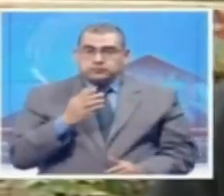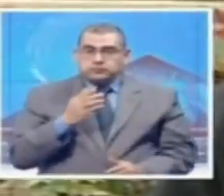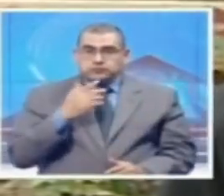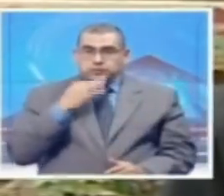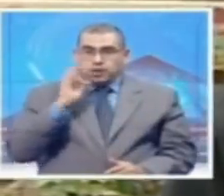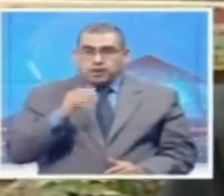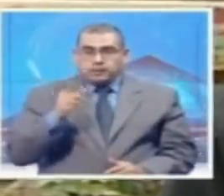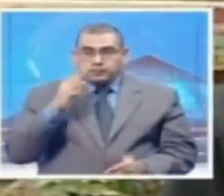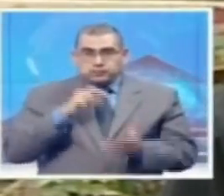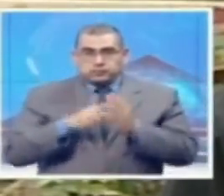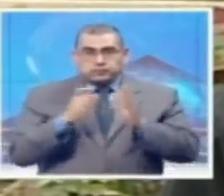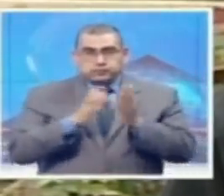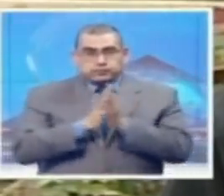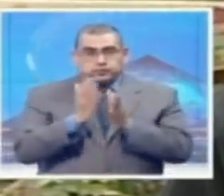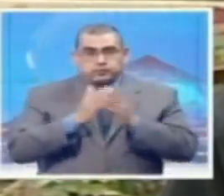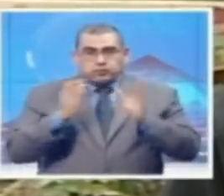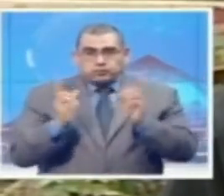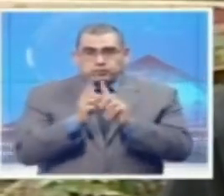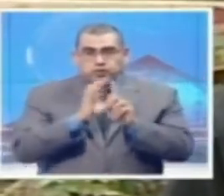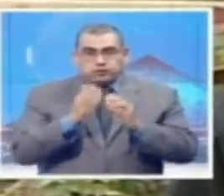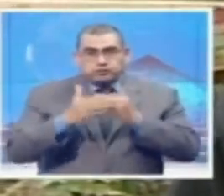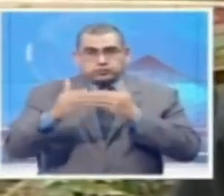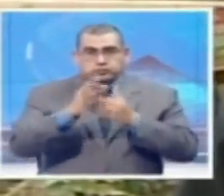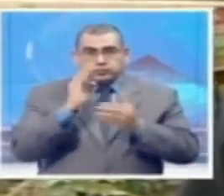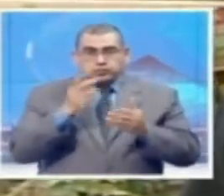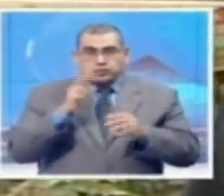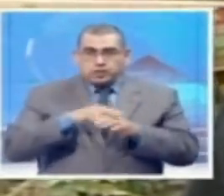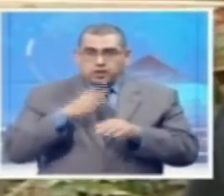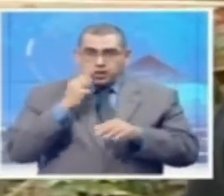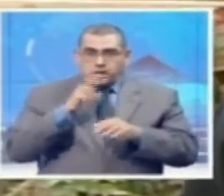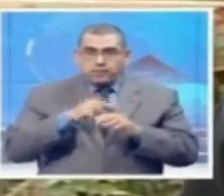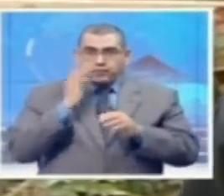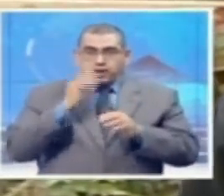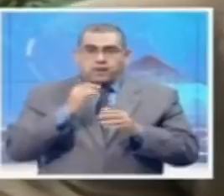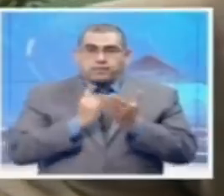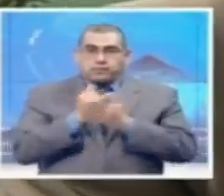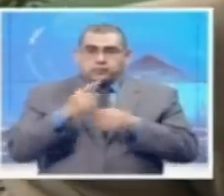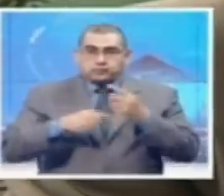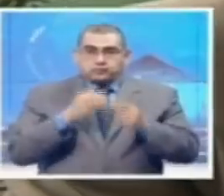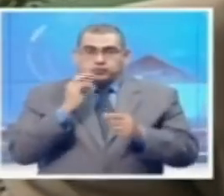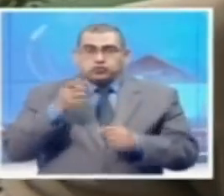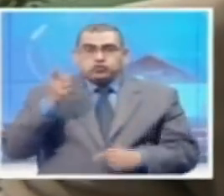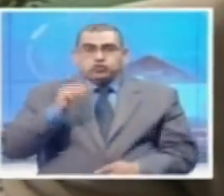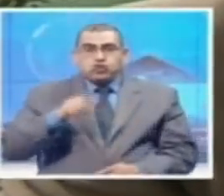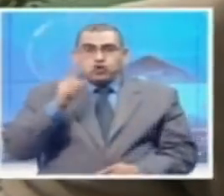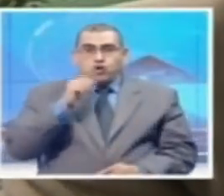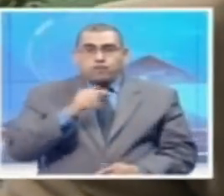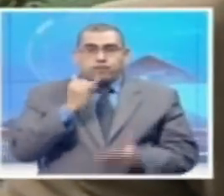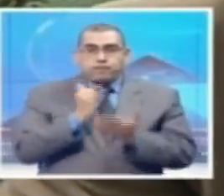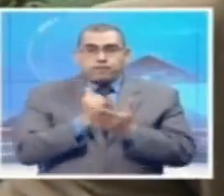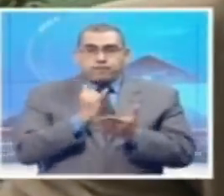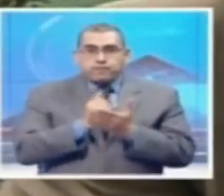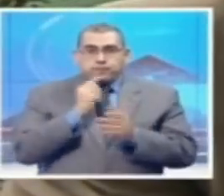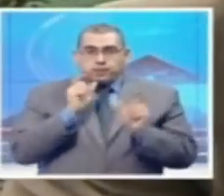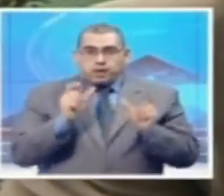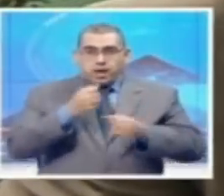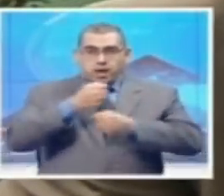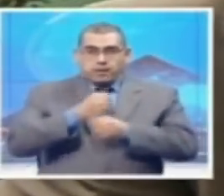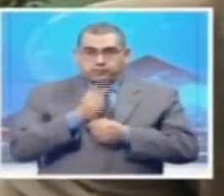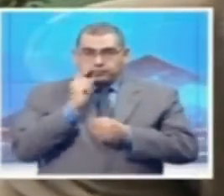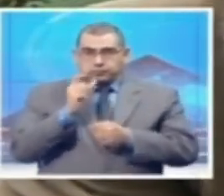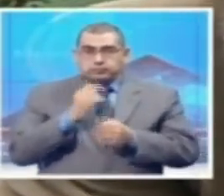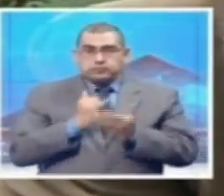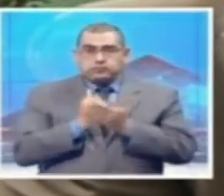خد بالإجراءات عشان العدوى ما تنتشرش والمدارس ما تقفلش تاني، وعايزين نفضل في المدارس. يوميا بيقف مسؤول أمن للمدرسة من